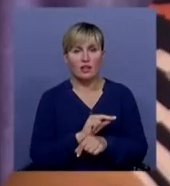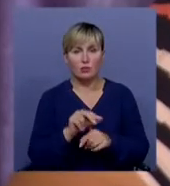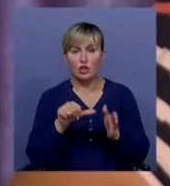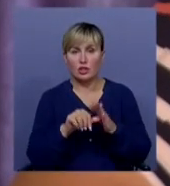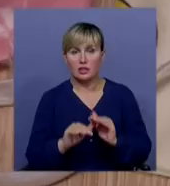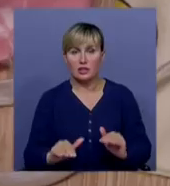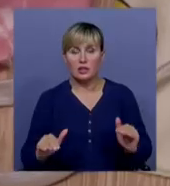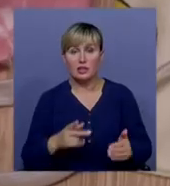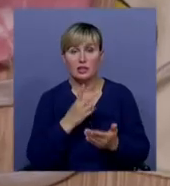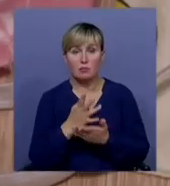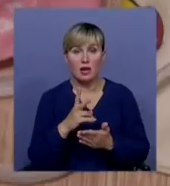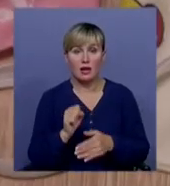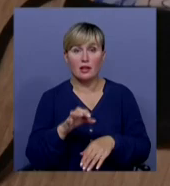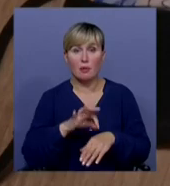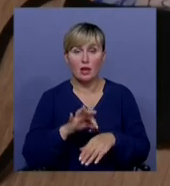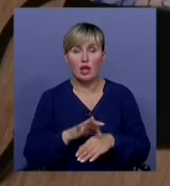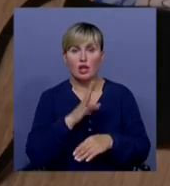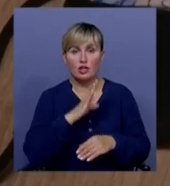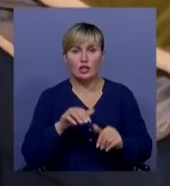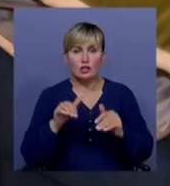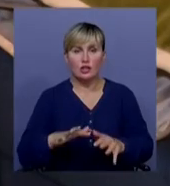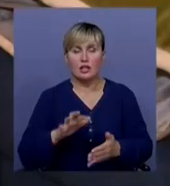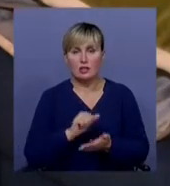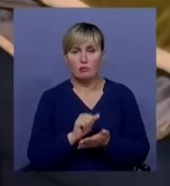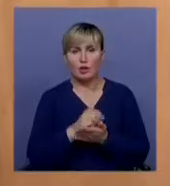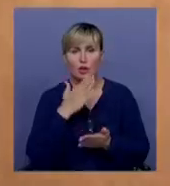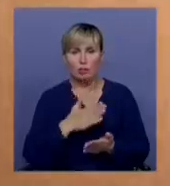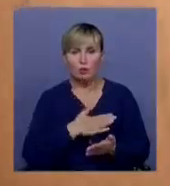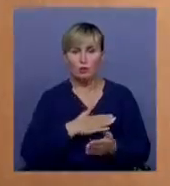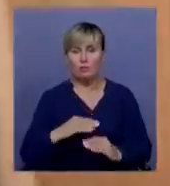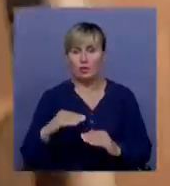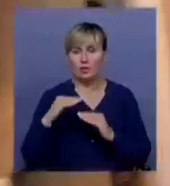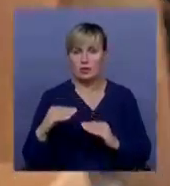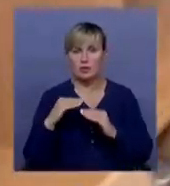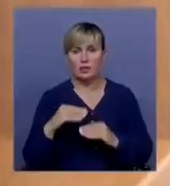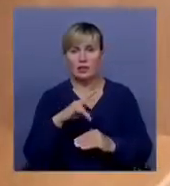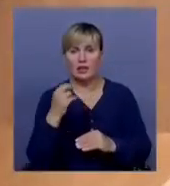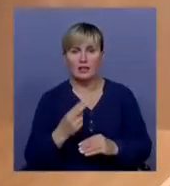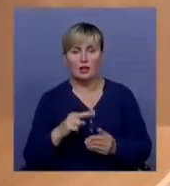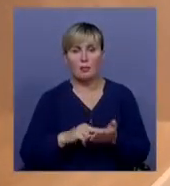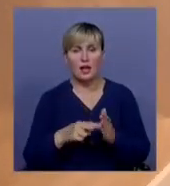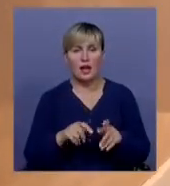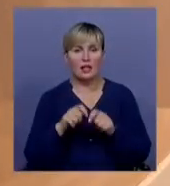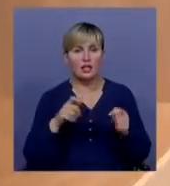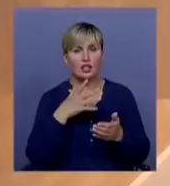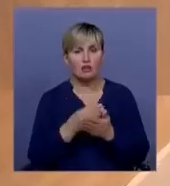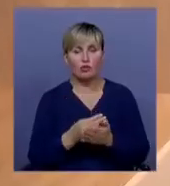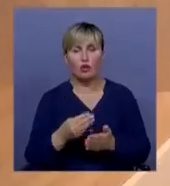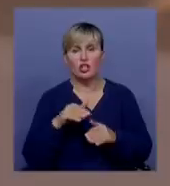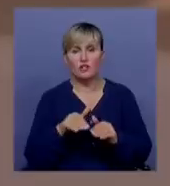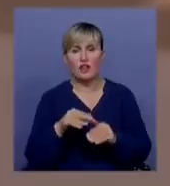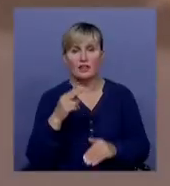6 детей. Несмотря на недуг, женщина решила заниматься любимым делом – шить одеяло в национальном стиле. В планах открыть свой швейный